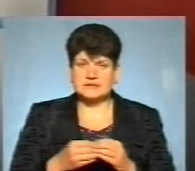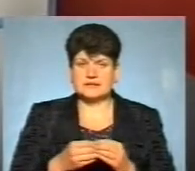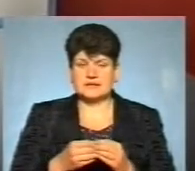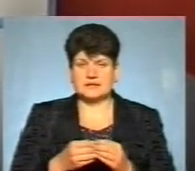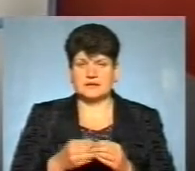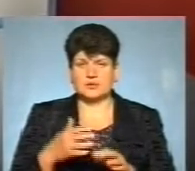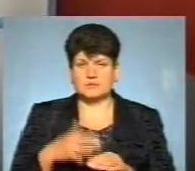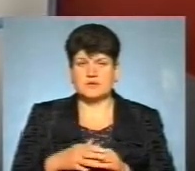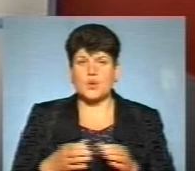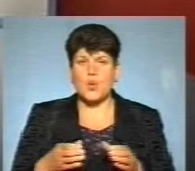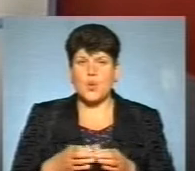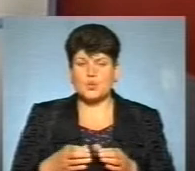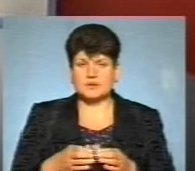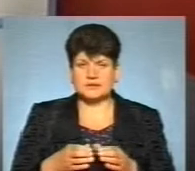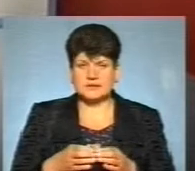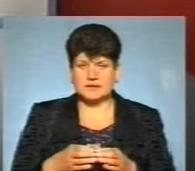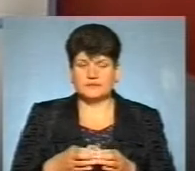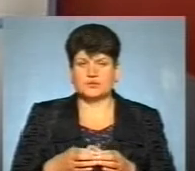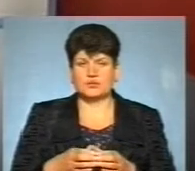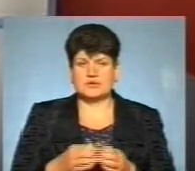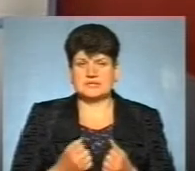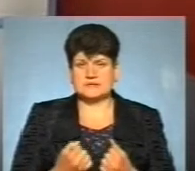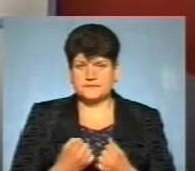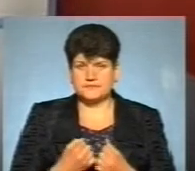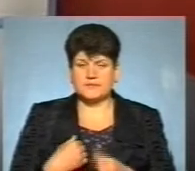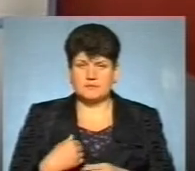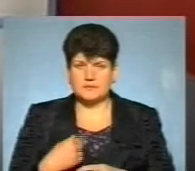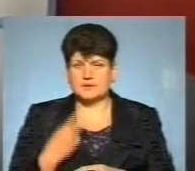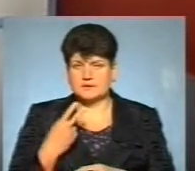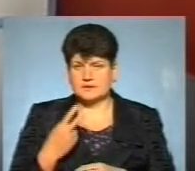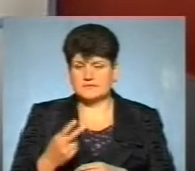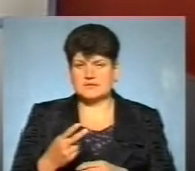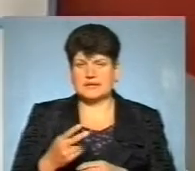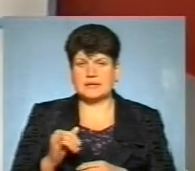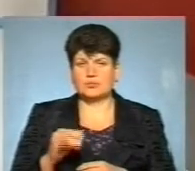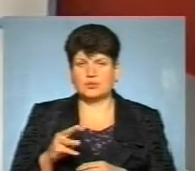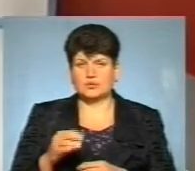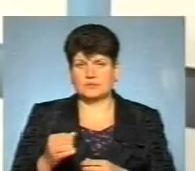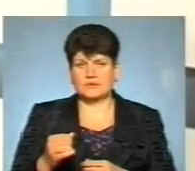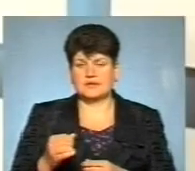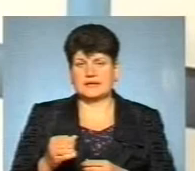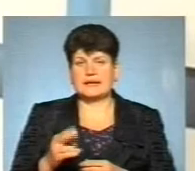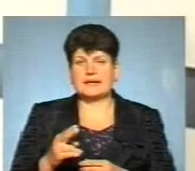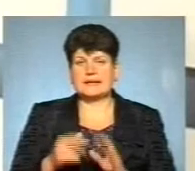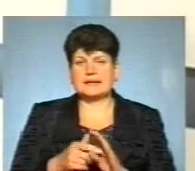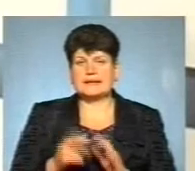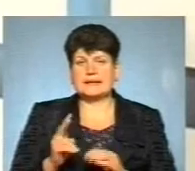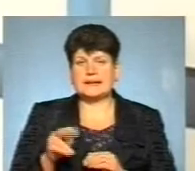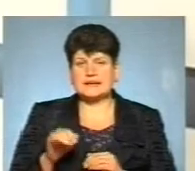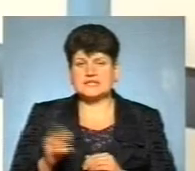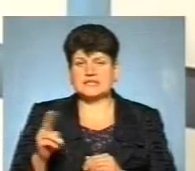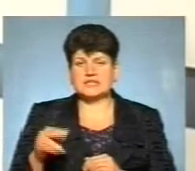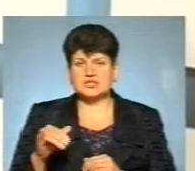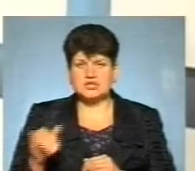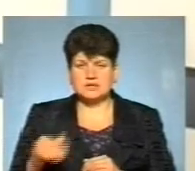орієнтації колективного, для оцінки колективного імунітету ми орієнтуємося на імуноглобуліни класу G. Ми почули про те,